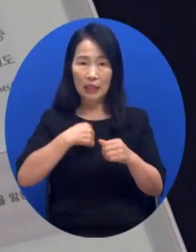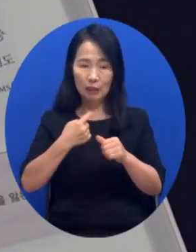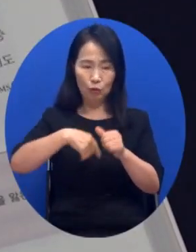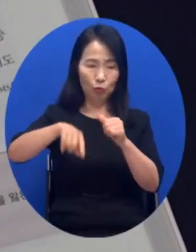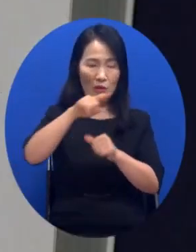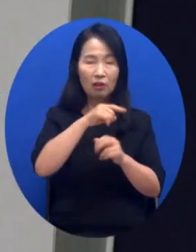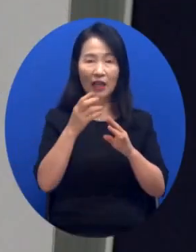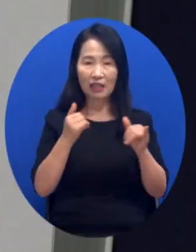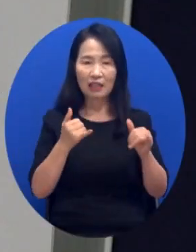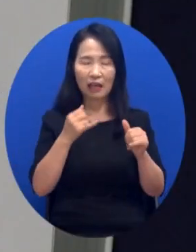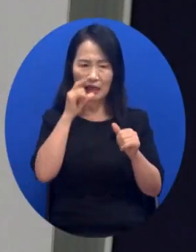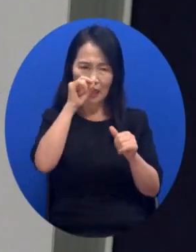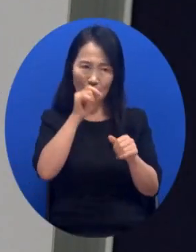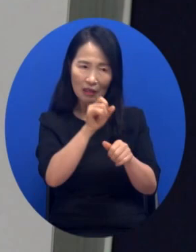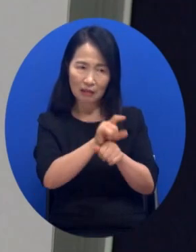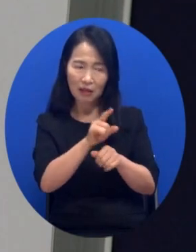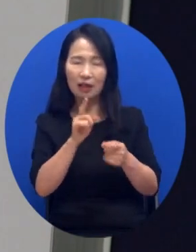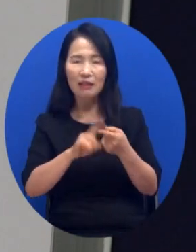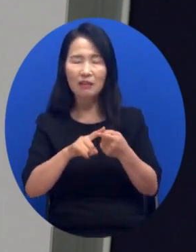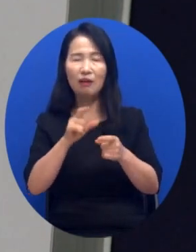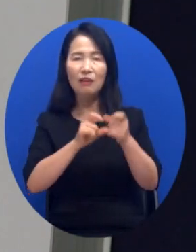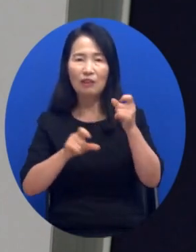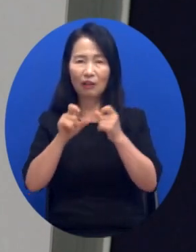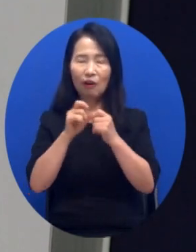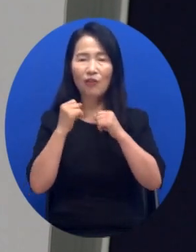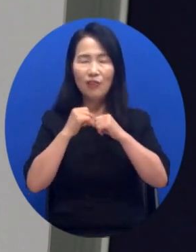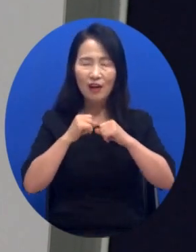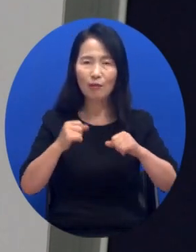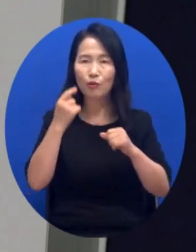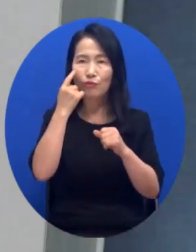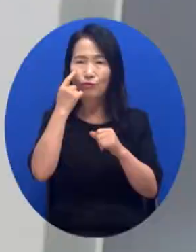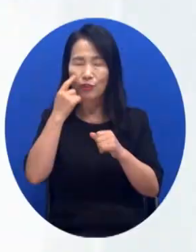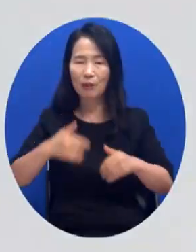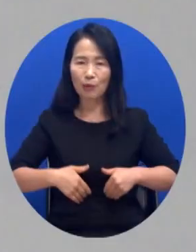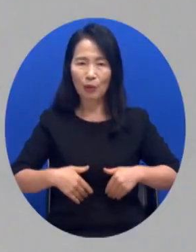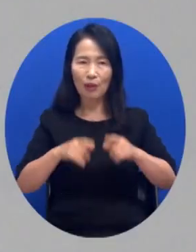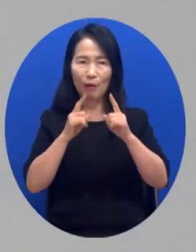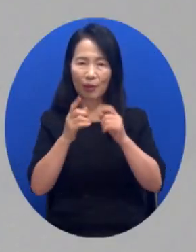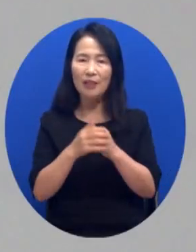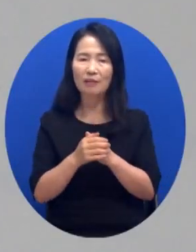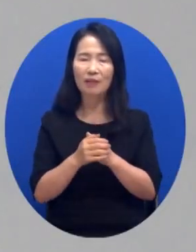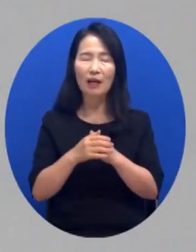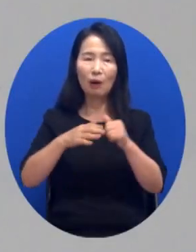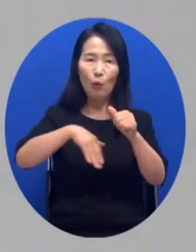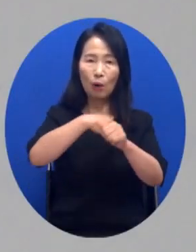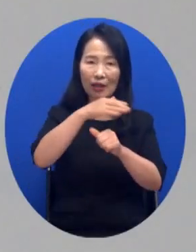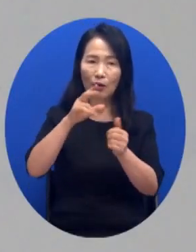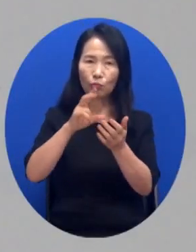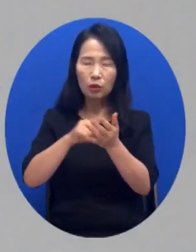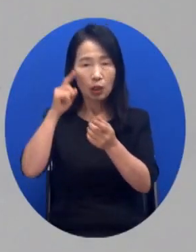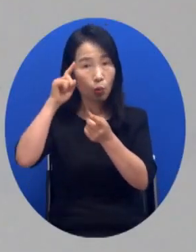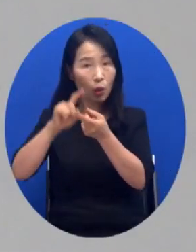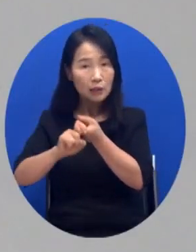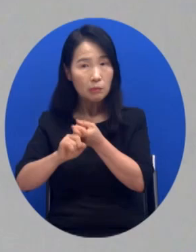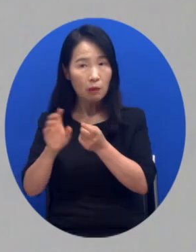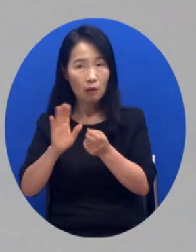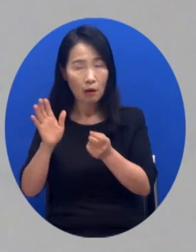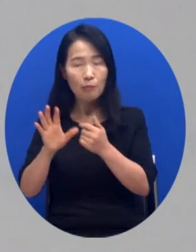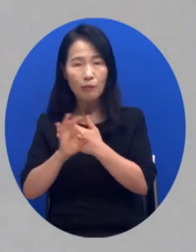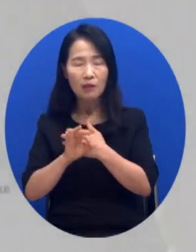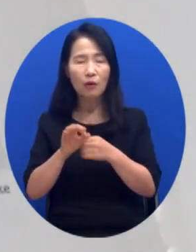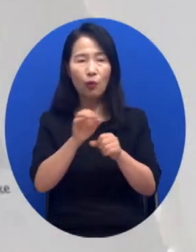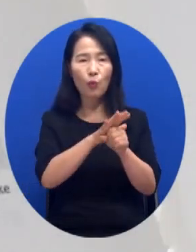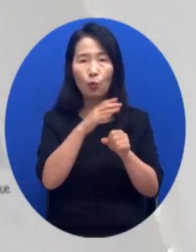대해 더 넓은 시각을 가지게 되길 바란다고 저술 이유를 전했습니다. 환경 문제에 관심을 두지 않으면 코로나19